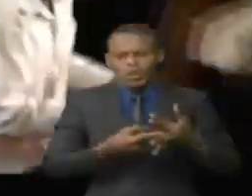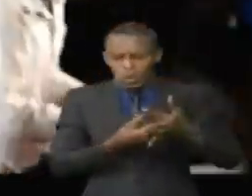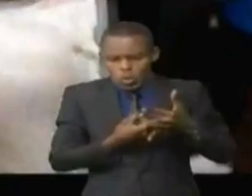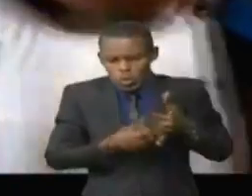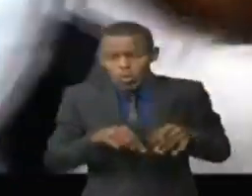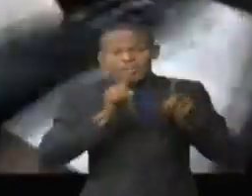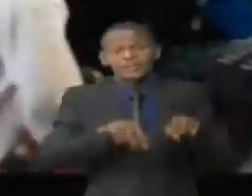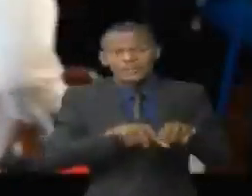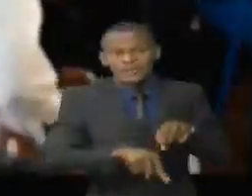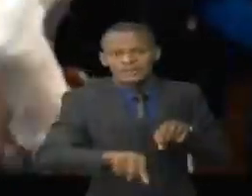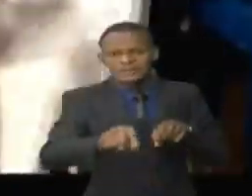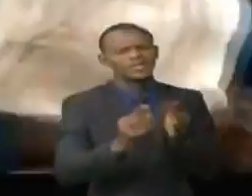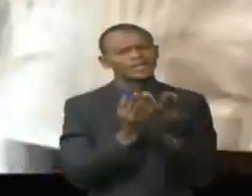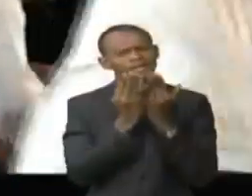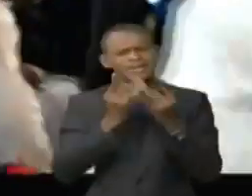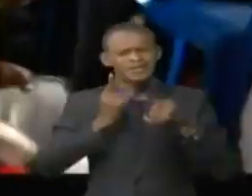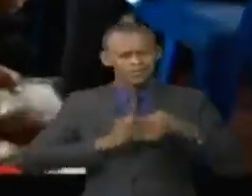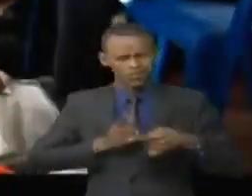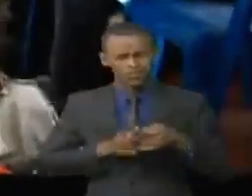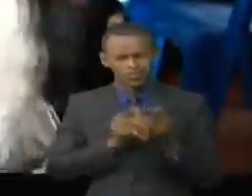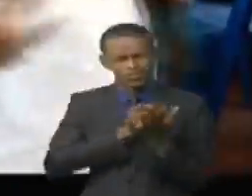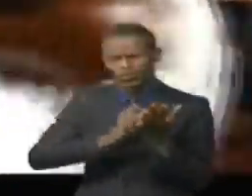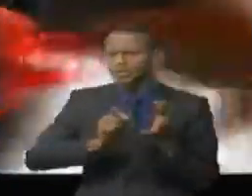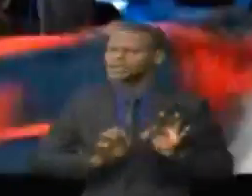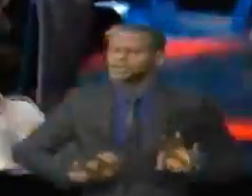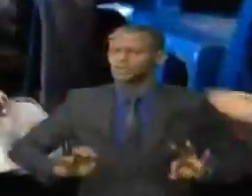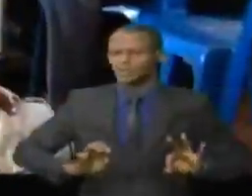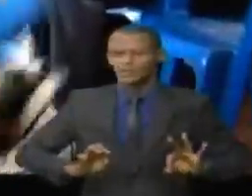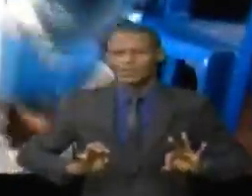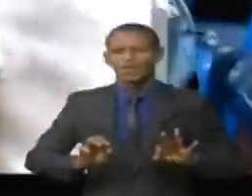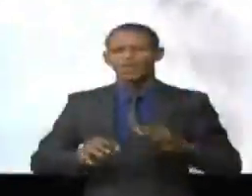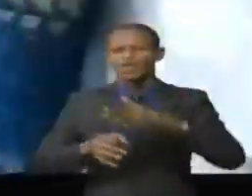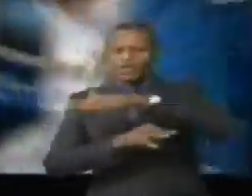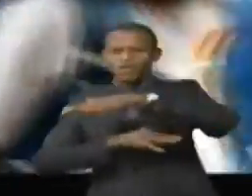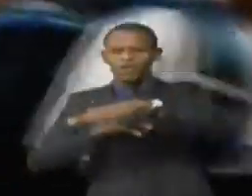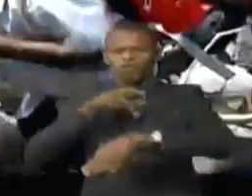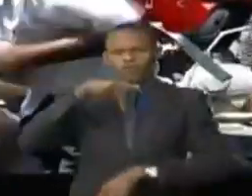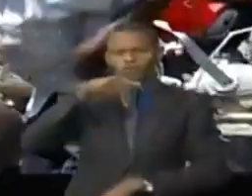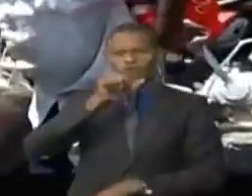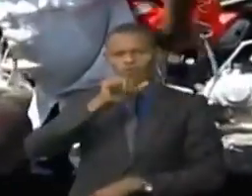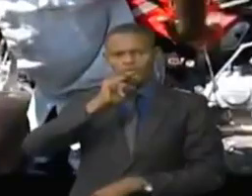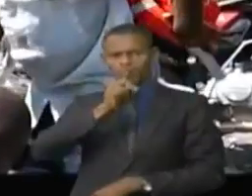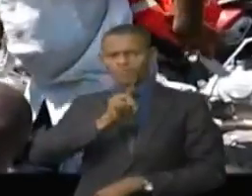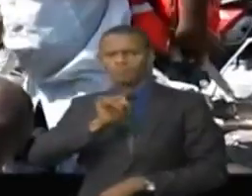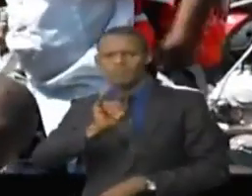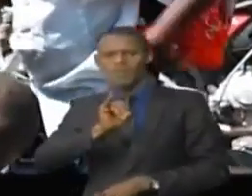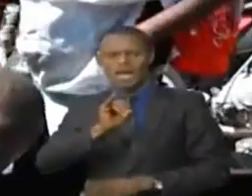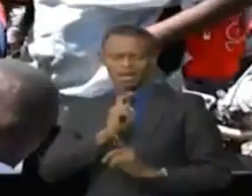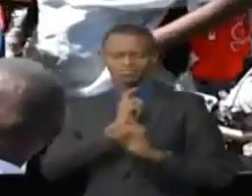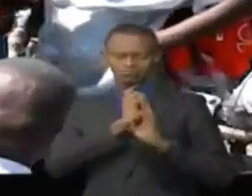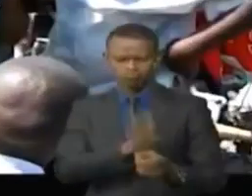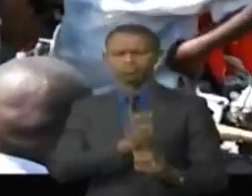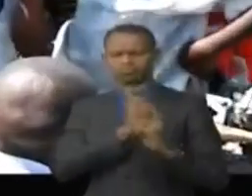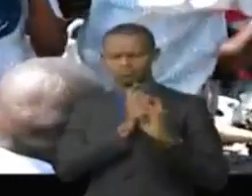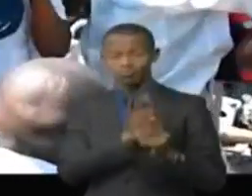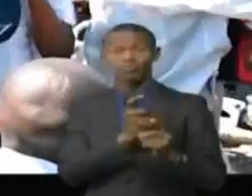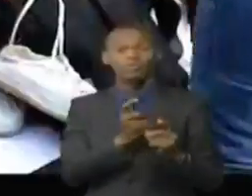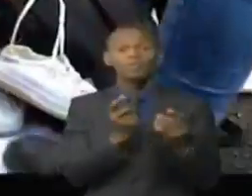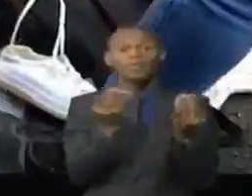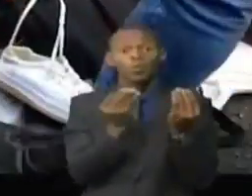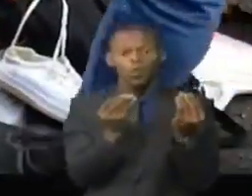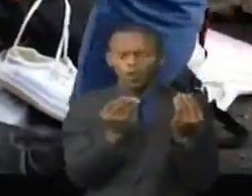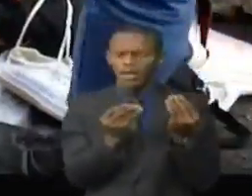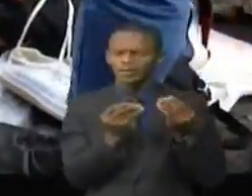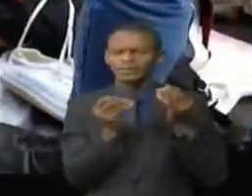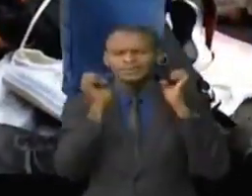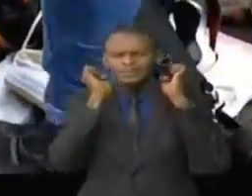scolaires, ce qui prouve à suffisance que l'éducation des plus petits demeure une priorité fondamentale. Face à ces gestes, la représentante du